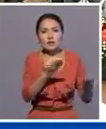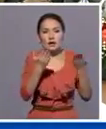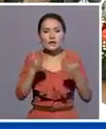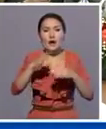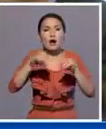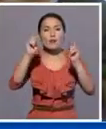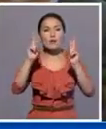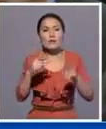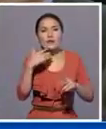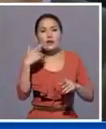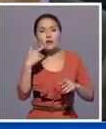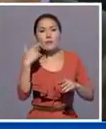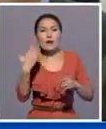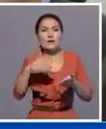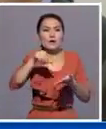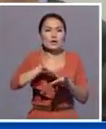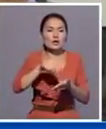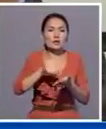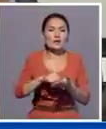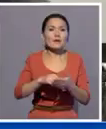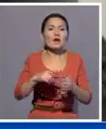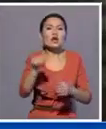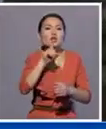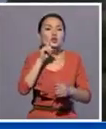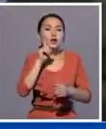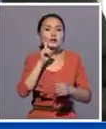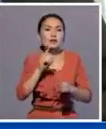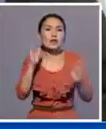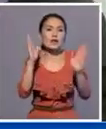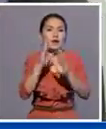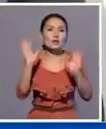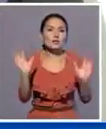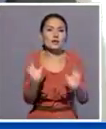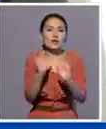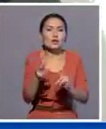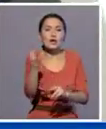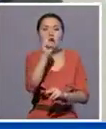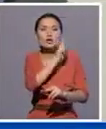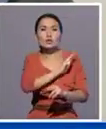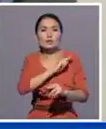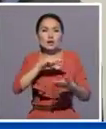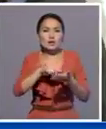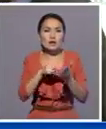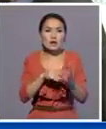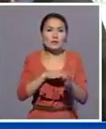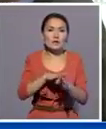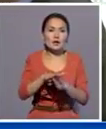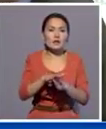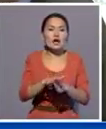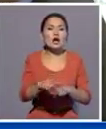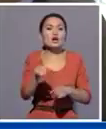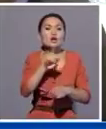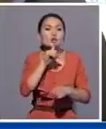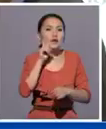жасады. Жасыл экономикаға көшудің халықаралық тәжірибесімен және жасыл бизнесті жүргізу стандарттарымен таныстырды. Сондай-ақ шара барысында